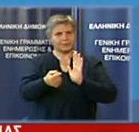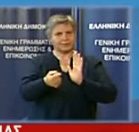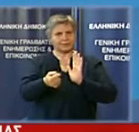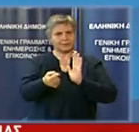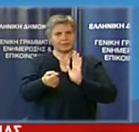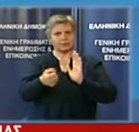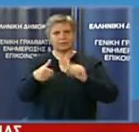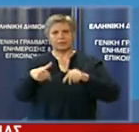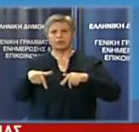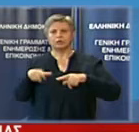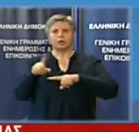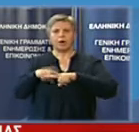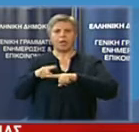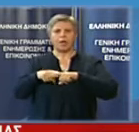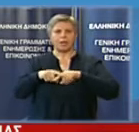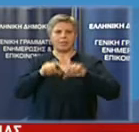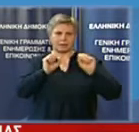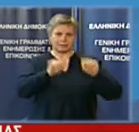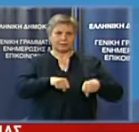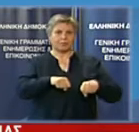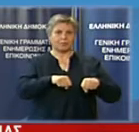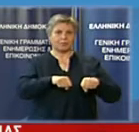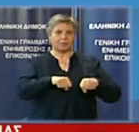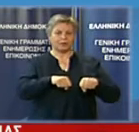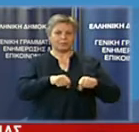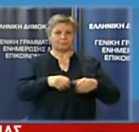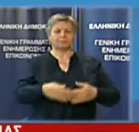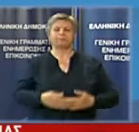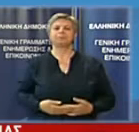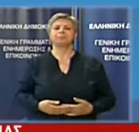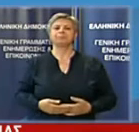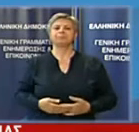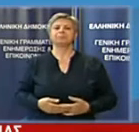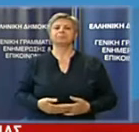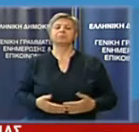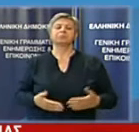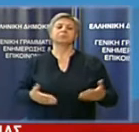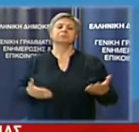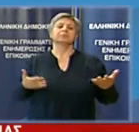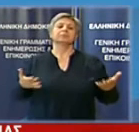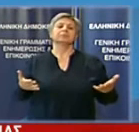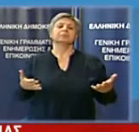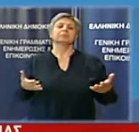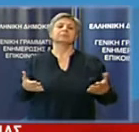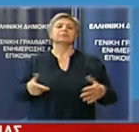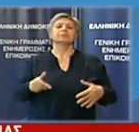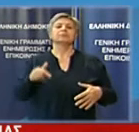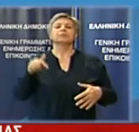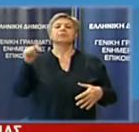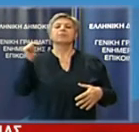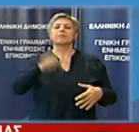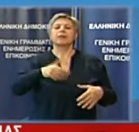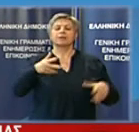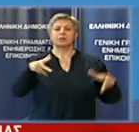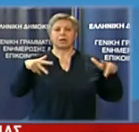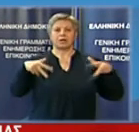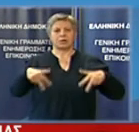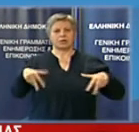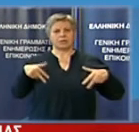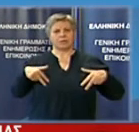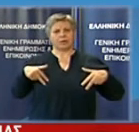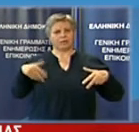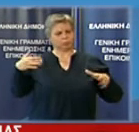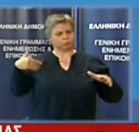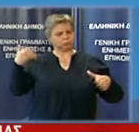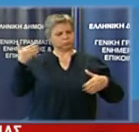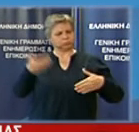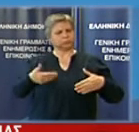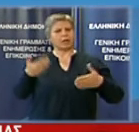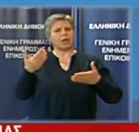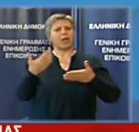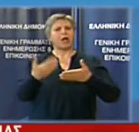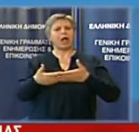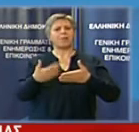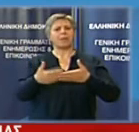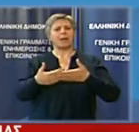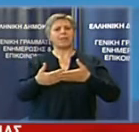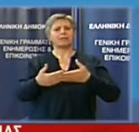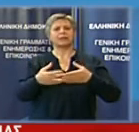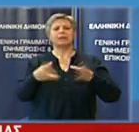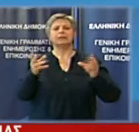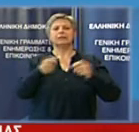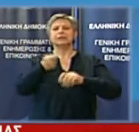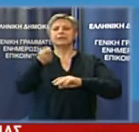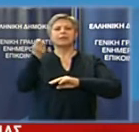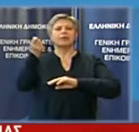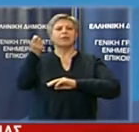Δεν θα με βρείτε σύμφωνοι στη σκληρή μάχη. Η κυβέρνηση έχει αποδείξει ότι έχει δώσει σκληρή μάχη για το χρέος πολύ